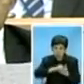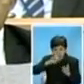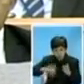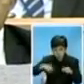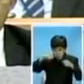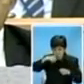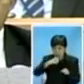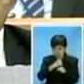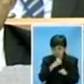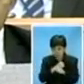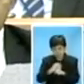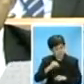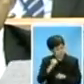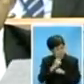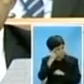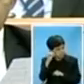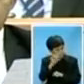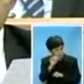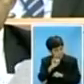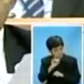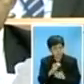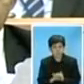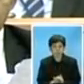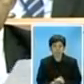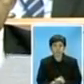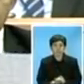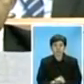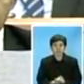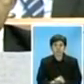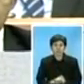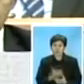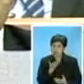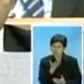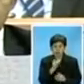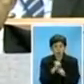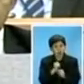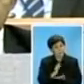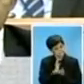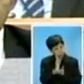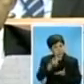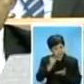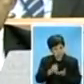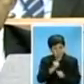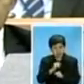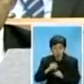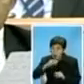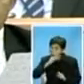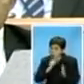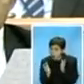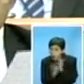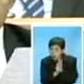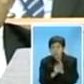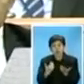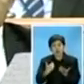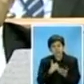ถุงใบนี้ด้วยเจตนาที่ไม่เป็นไปตามประสงค์ของผู้บริจาคขอให้ผู้นั้นร